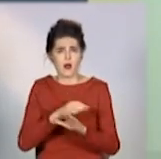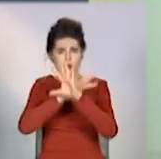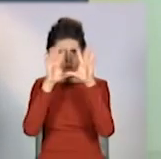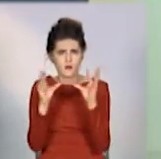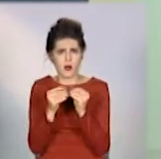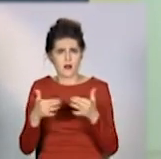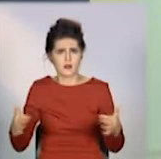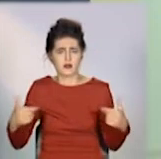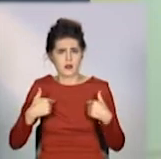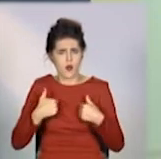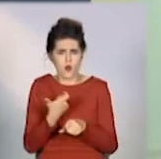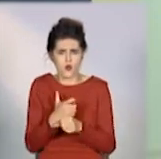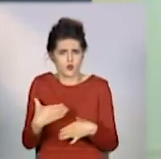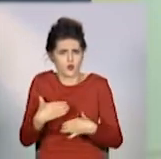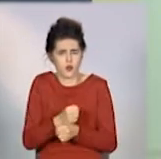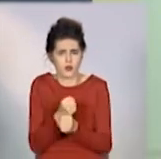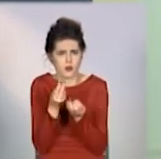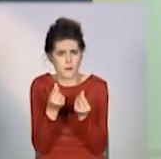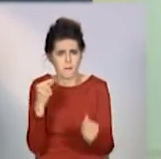Ресурсы наши ограничены, поэтому